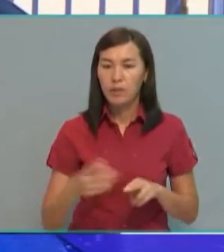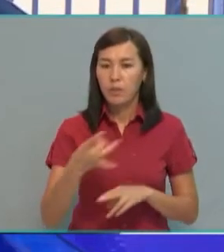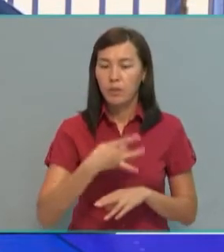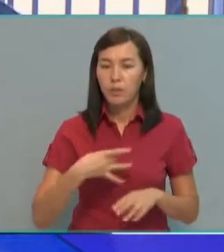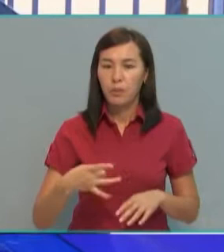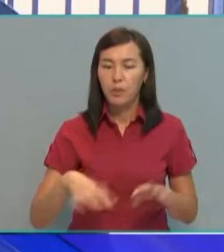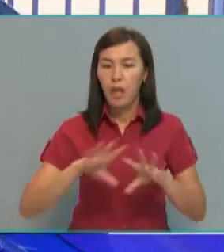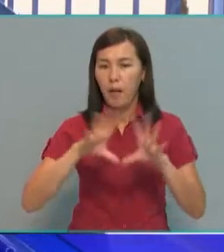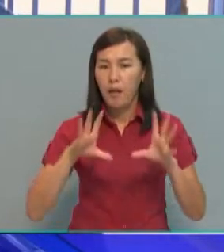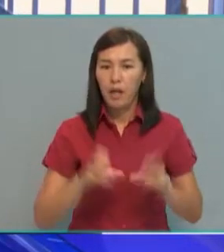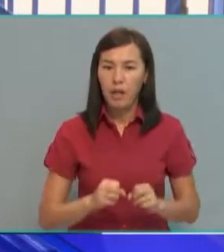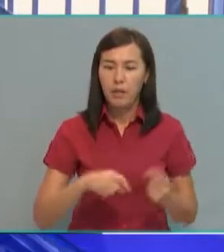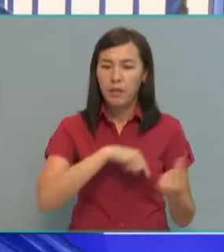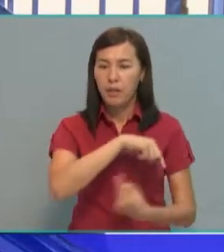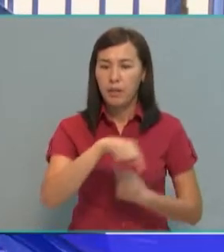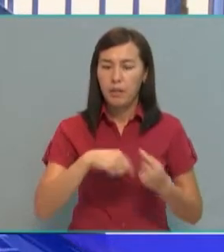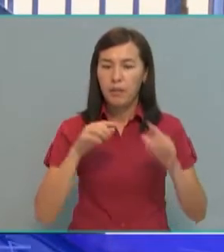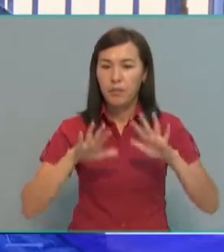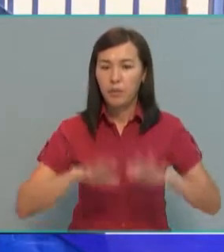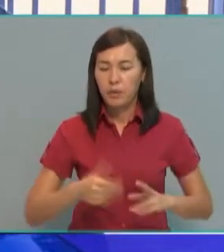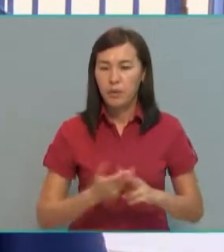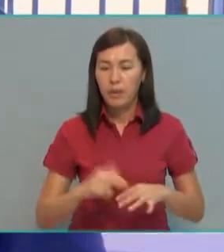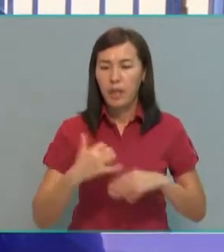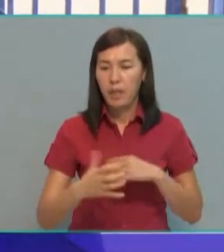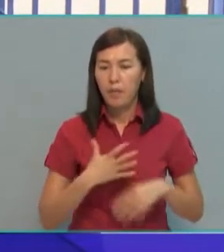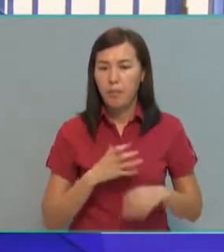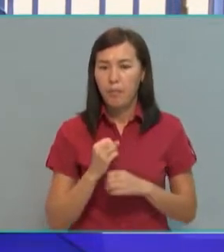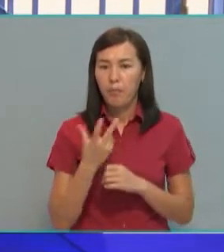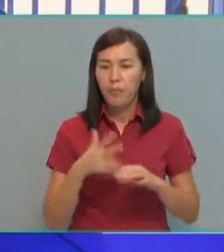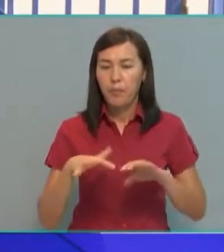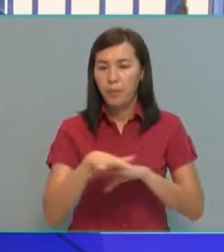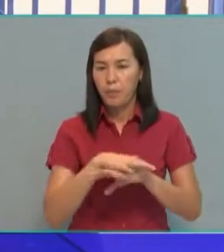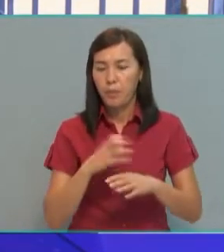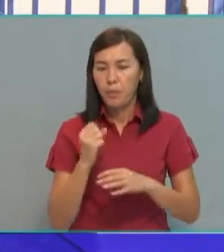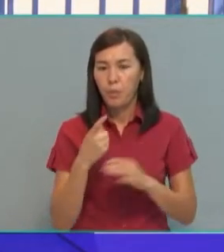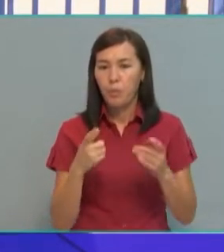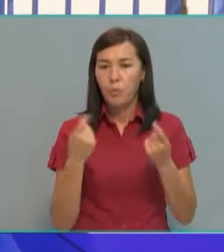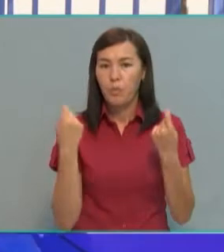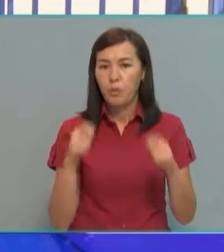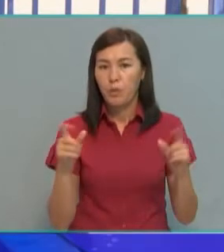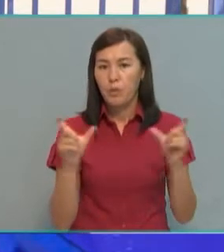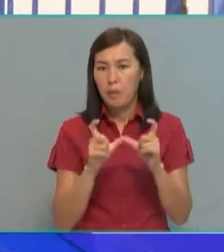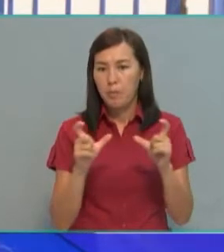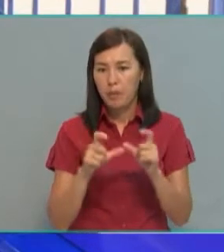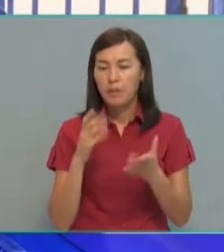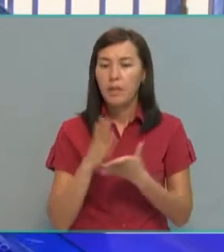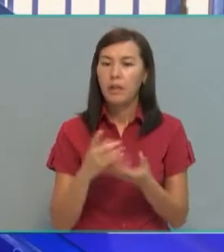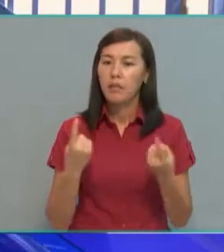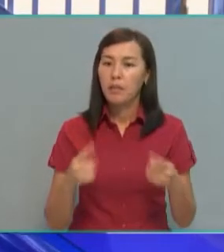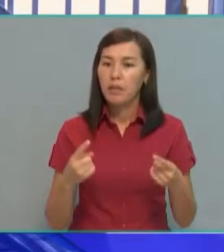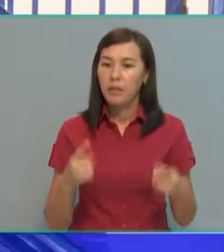аудандағы барлық кәсіпкерлік нысандар, оның ішінде біздің 13 базарымыз бар, 11 үлкен сауда үйіміз бар, басқа